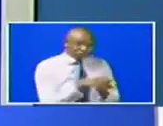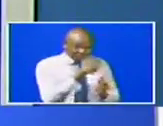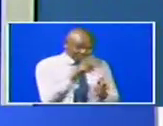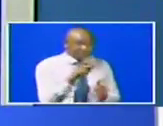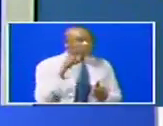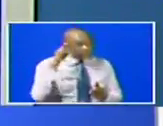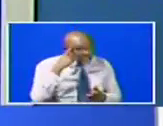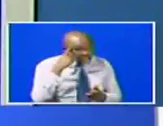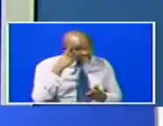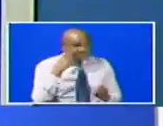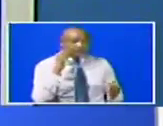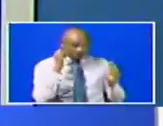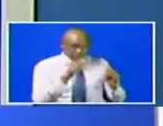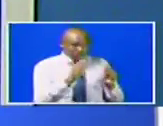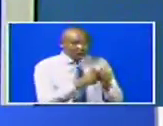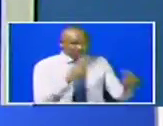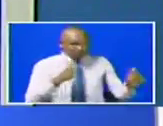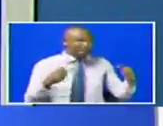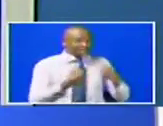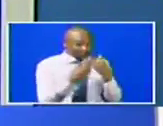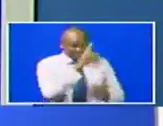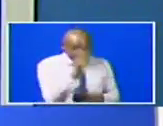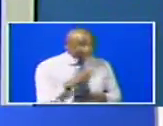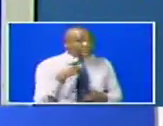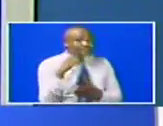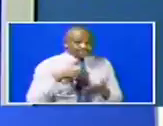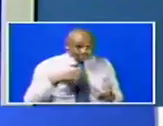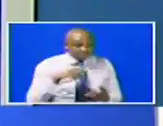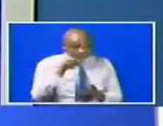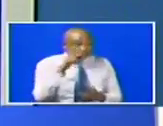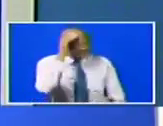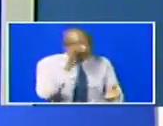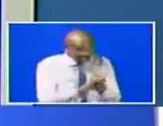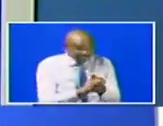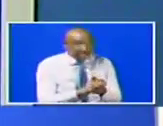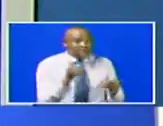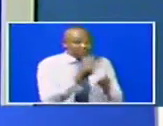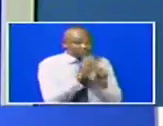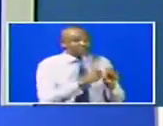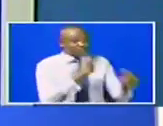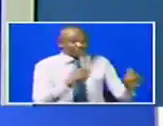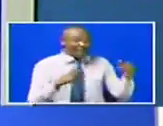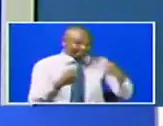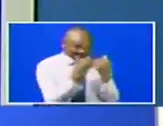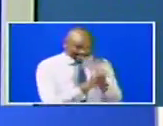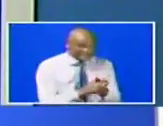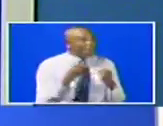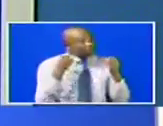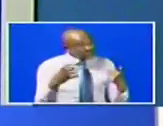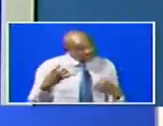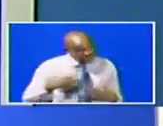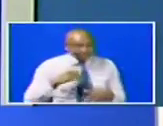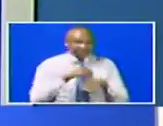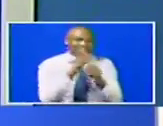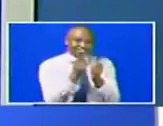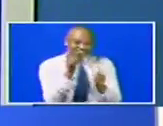ajali kweli haiwezi kukingika. Tulikuwa tumeuliza watazamaji, je, unaamini kweli ajali haiwezi kukingika? Na wengi wao kwa zile jumbe ambazo